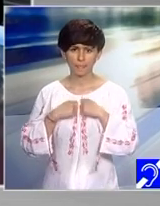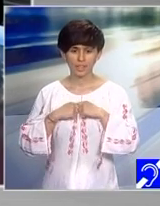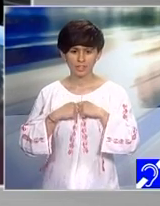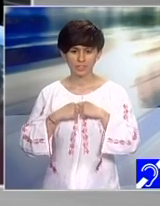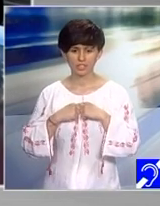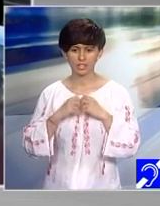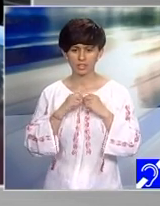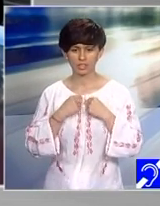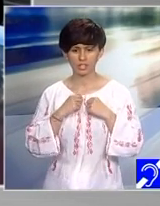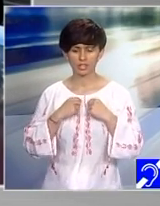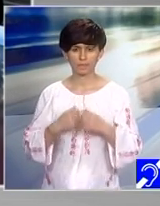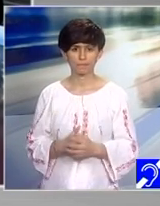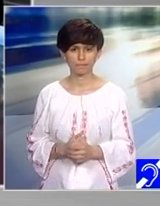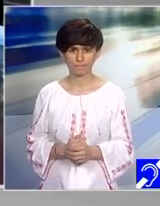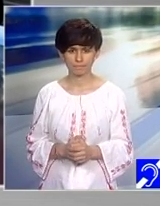era purtată